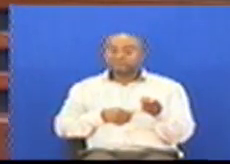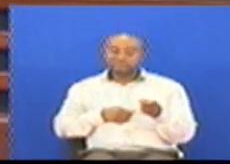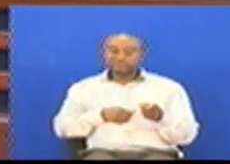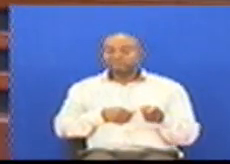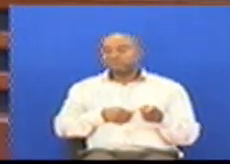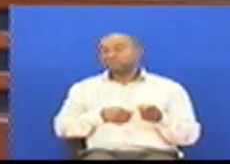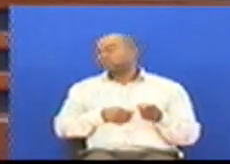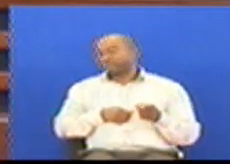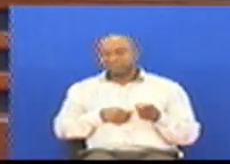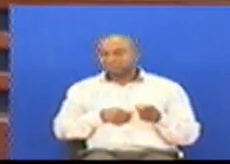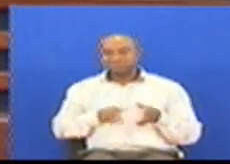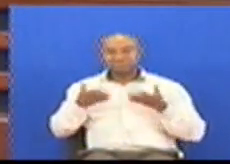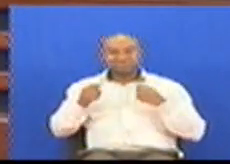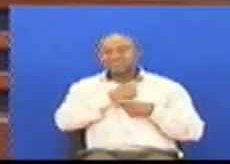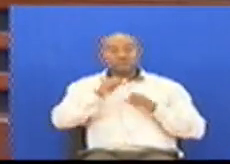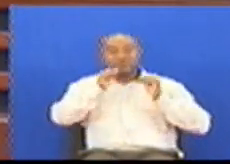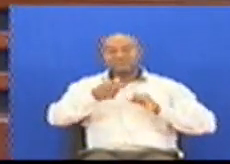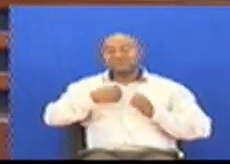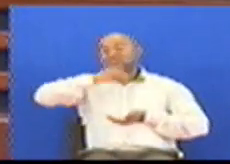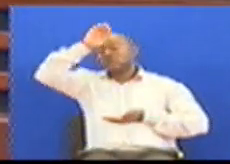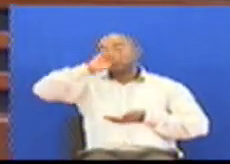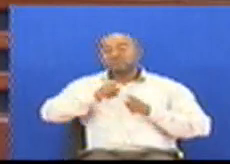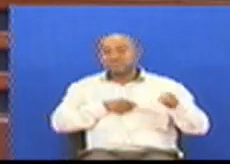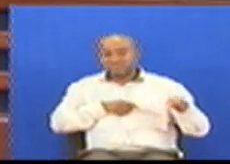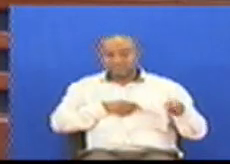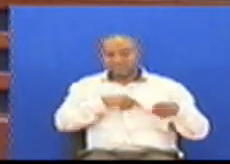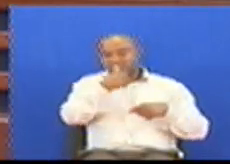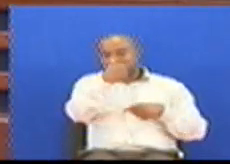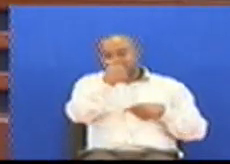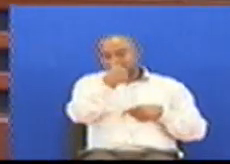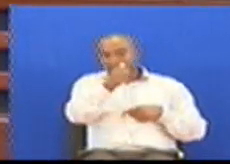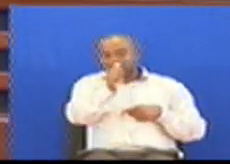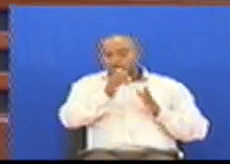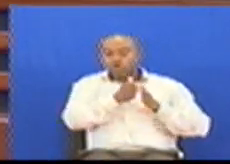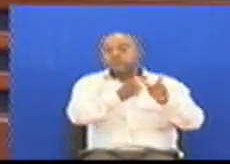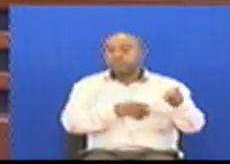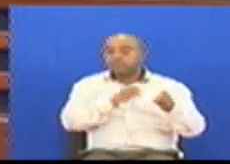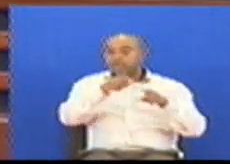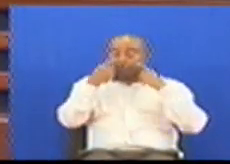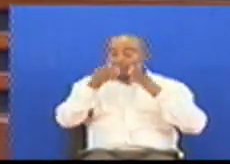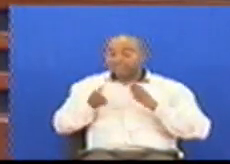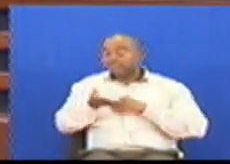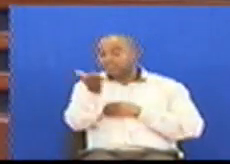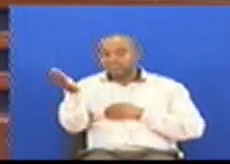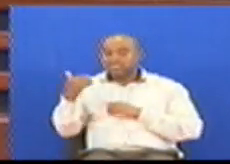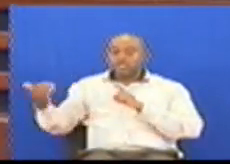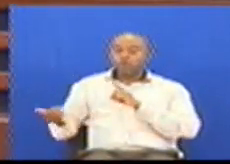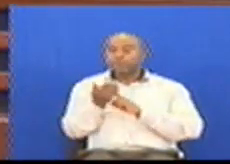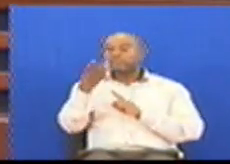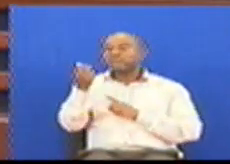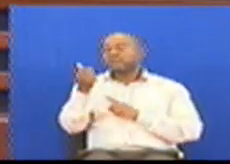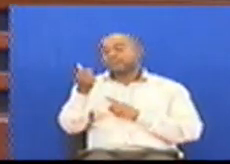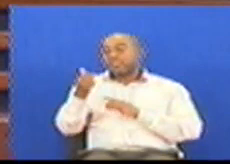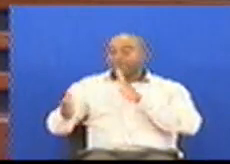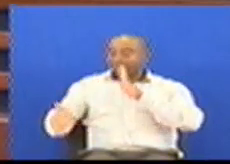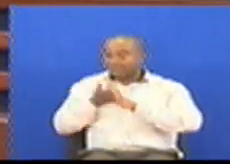za kutosha. Na sio lazima tupunguze TANLOAD kama wenzangu walivyosema. Tuangalie mfumo mwingine wa upatikanaji fedha ili tuweke hapa